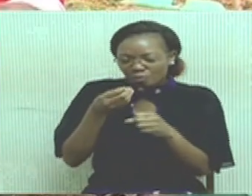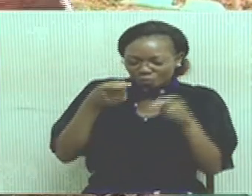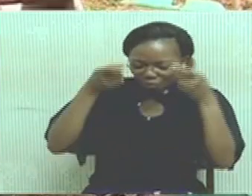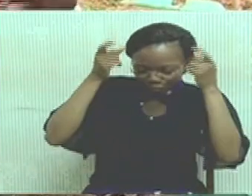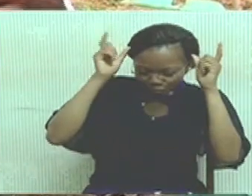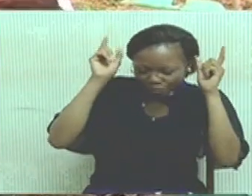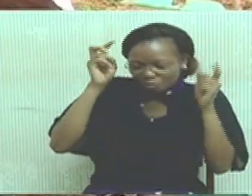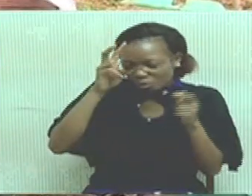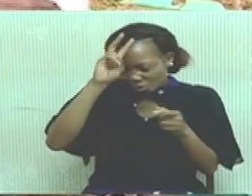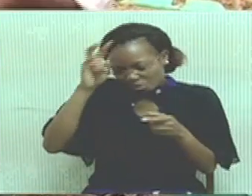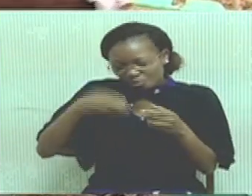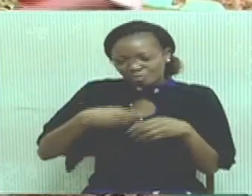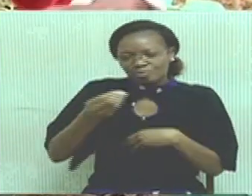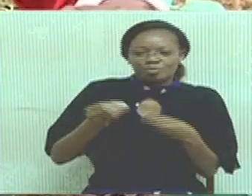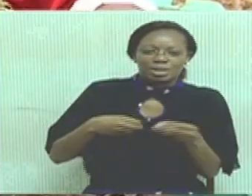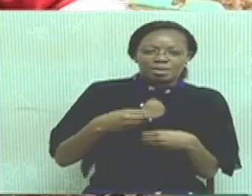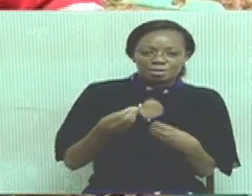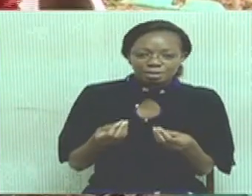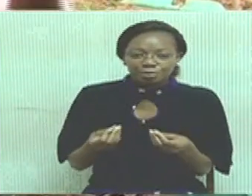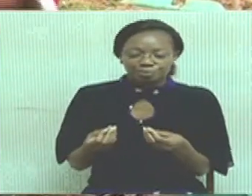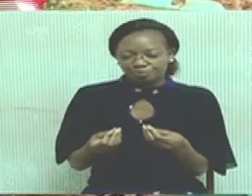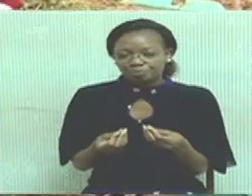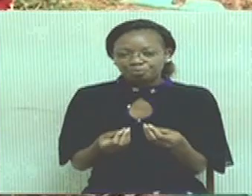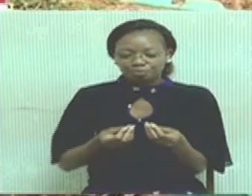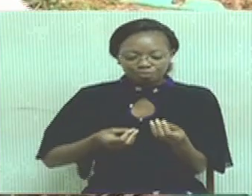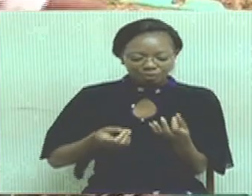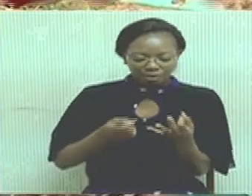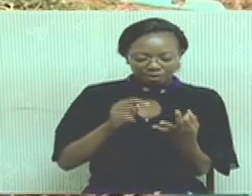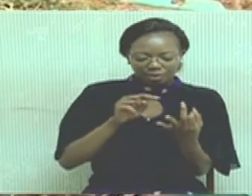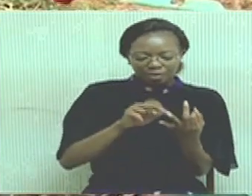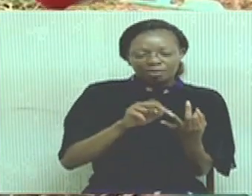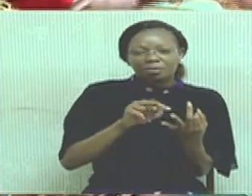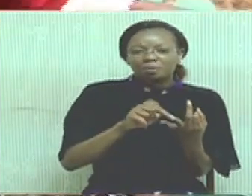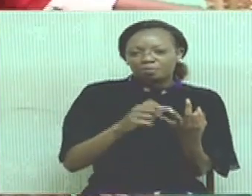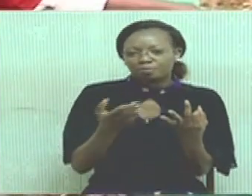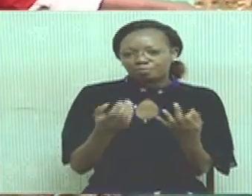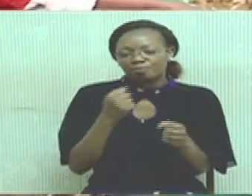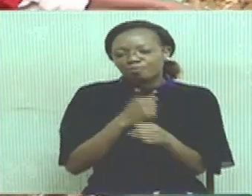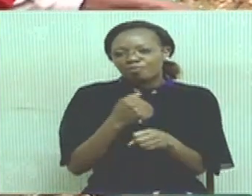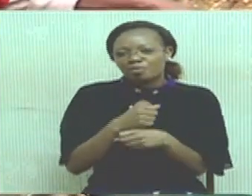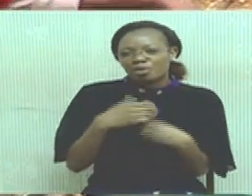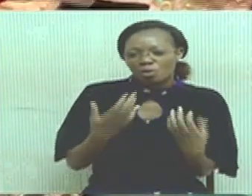unabakisha ile kitu nashikilia mahindi. Sasa hiyo nakatakata. Sasa hiyo ukiweka kwa hii machine,